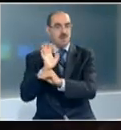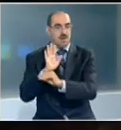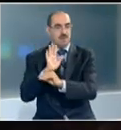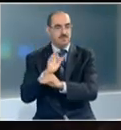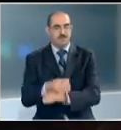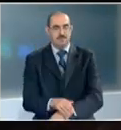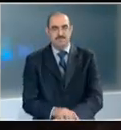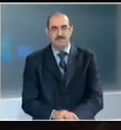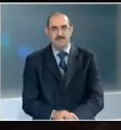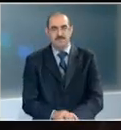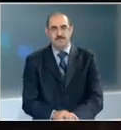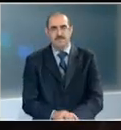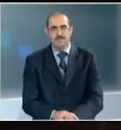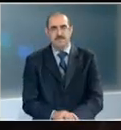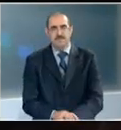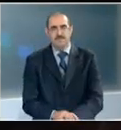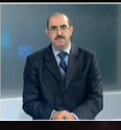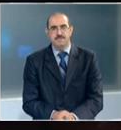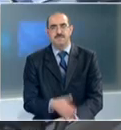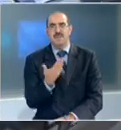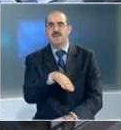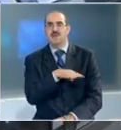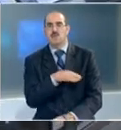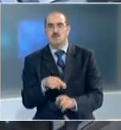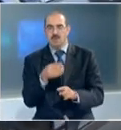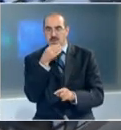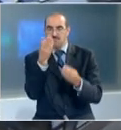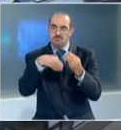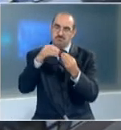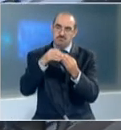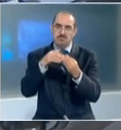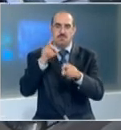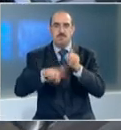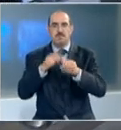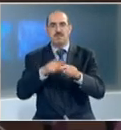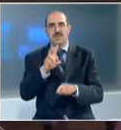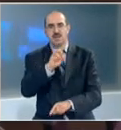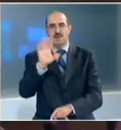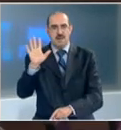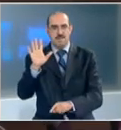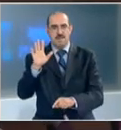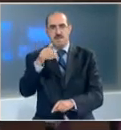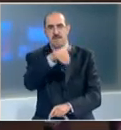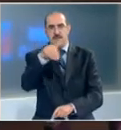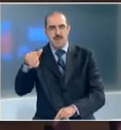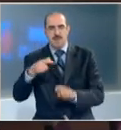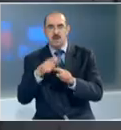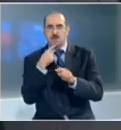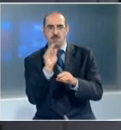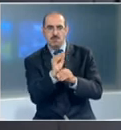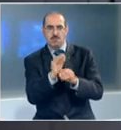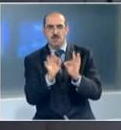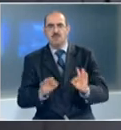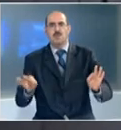الألفية الثالثة. فقد قمنا بالإضافة إلى جهاز 35 مليمتر، قمنا بتجهيز